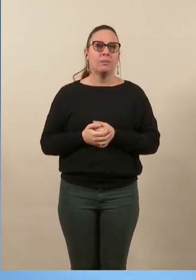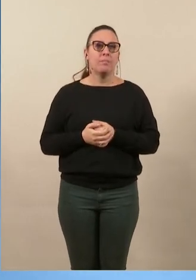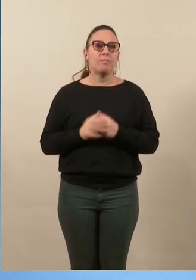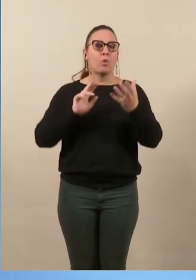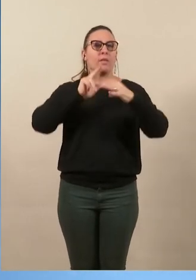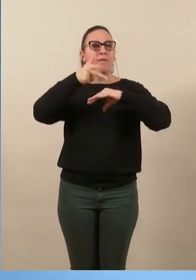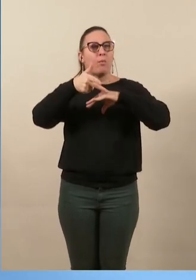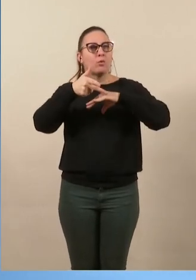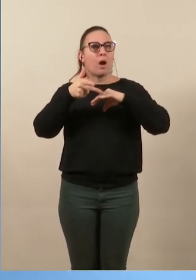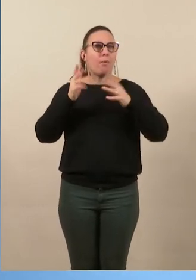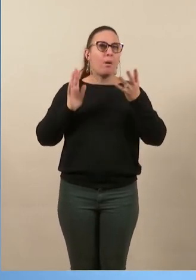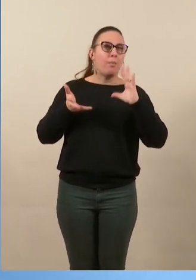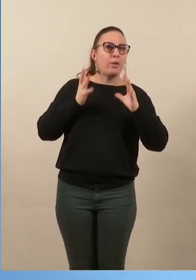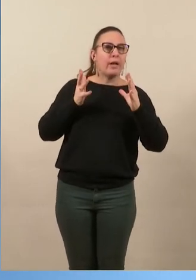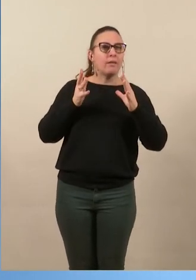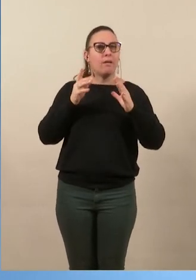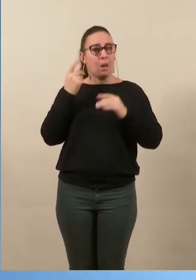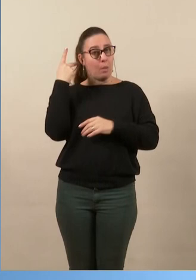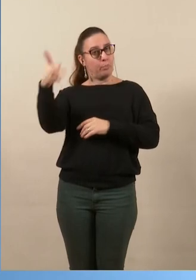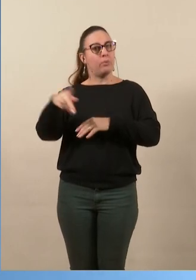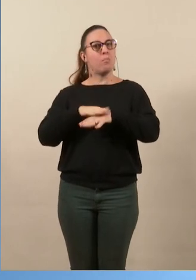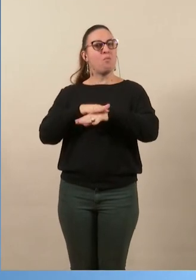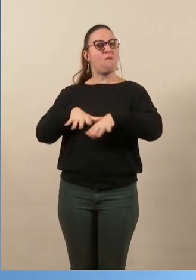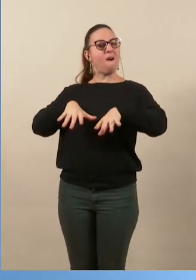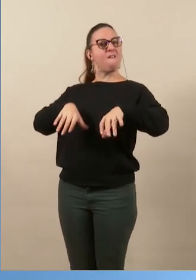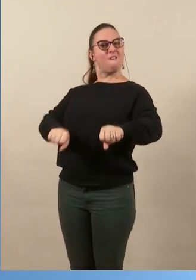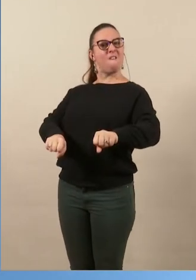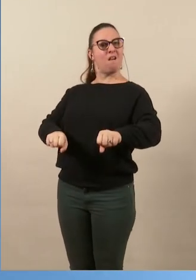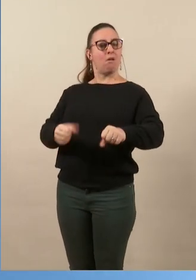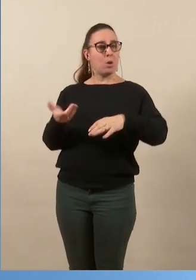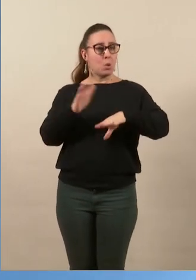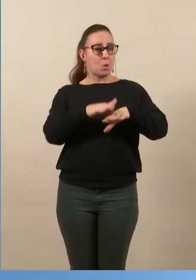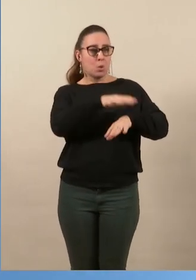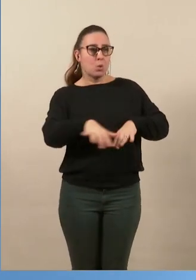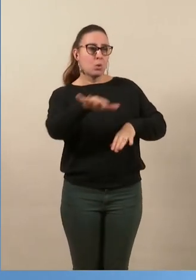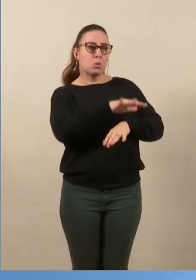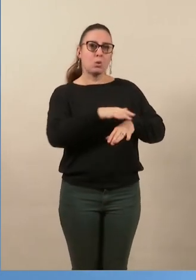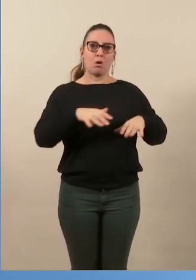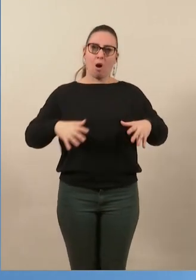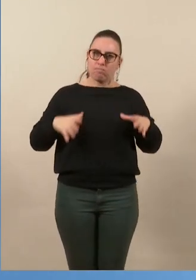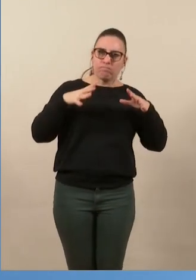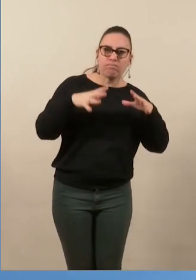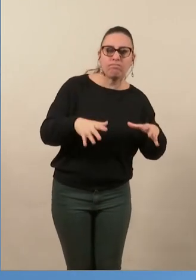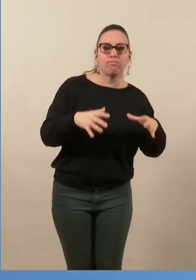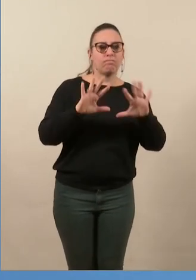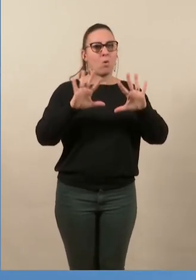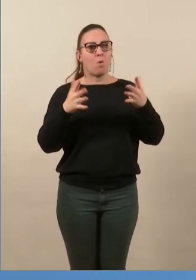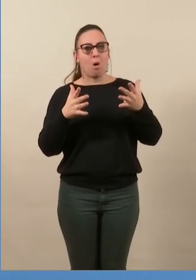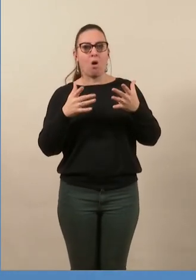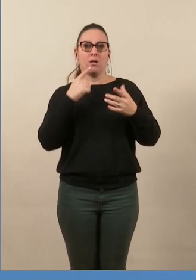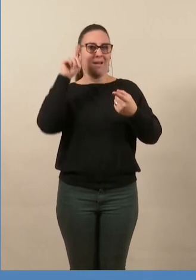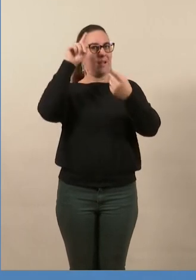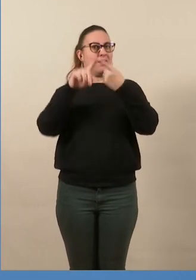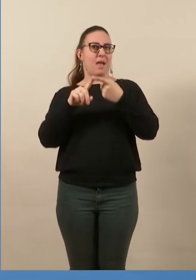fond pour vous c'est que le développement durable de votre pouvoir politique au détriment de la cause et du sujet qui devrait par contre nous